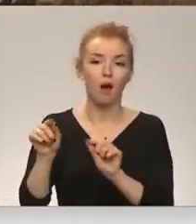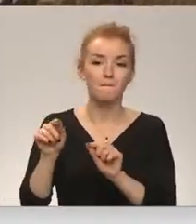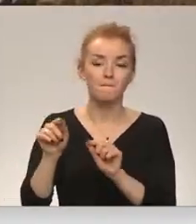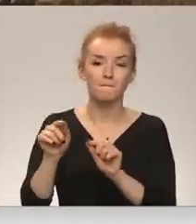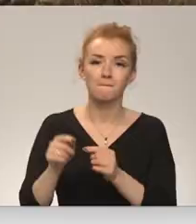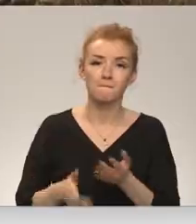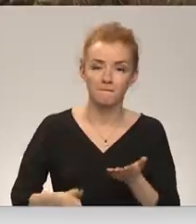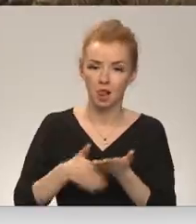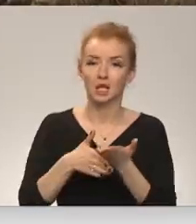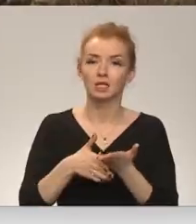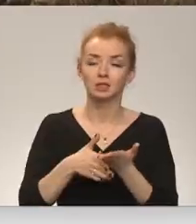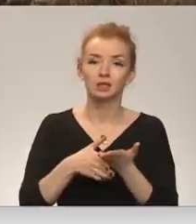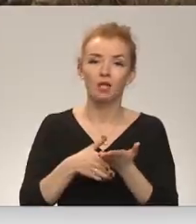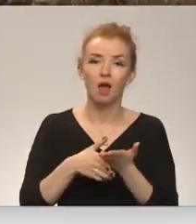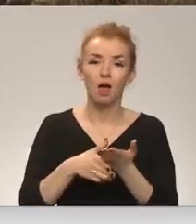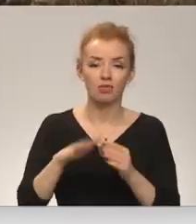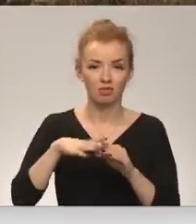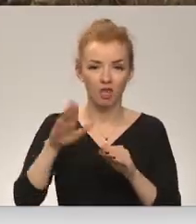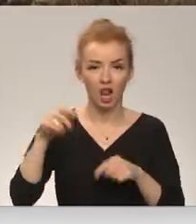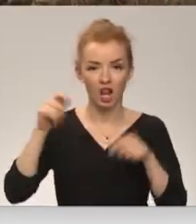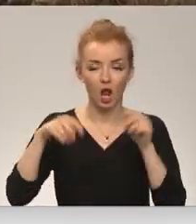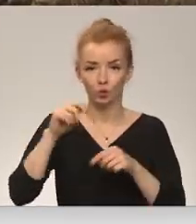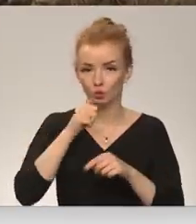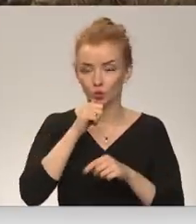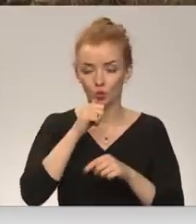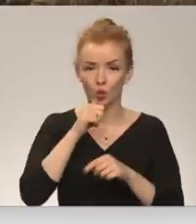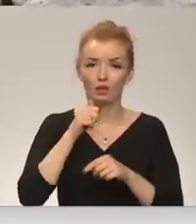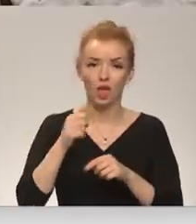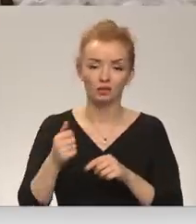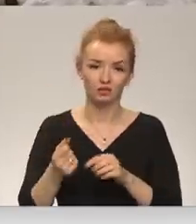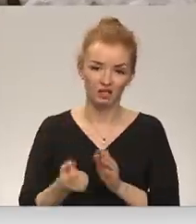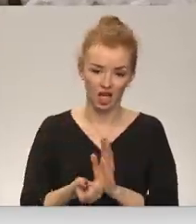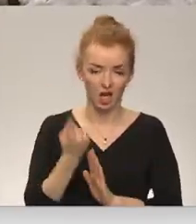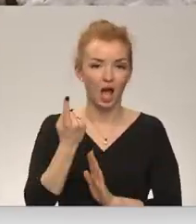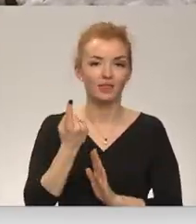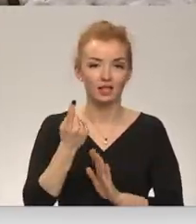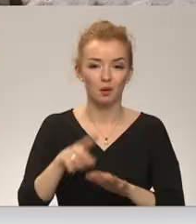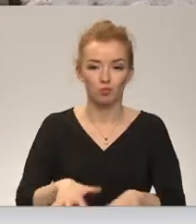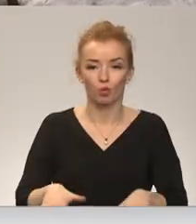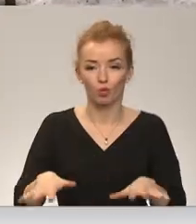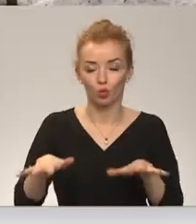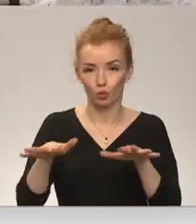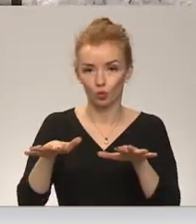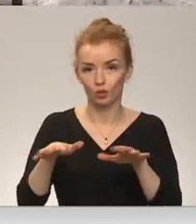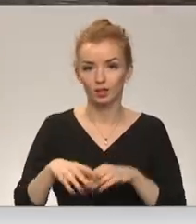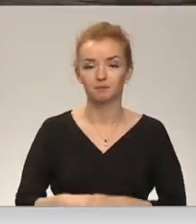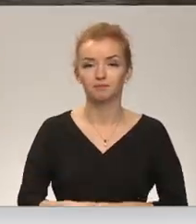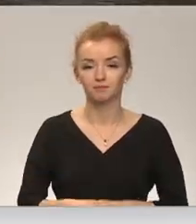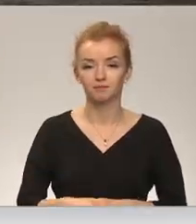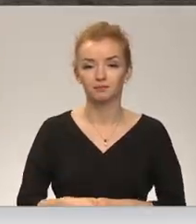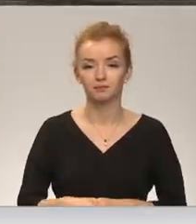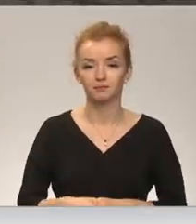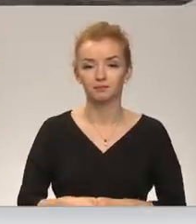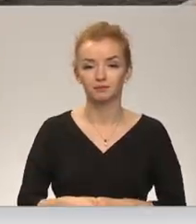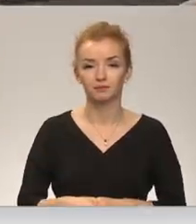kādiem šie te lietu sūdiņu radītajie. Nu, ja tā var nosaukt par plūdiem, jā.